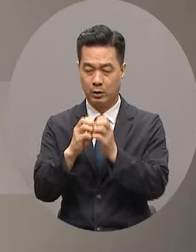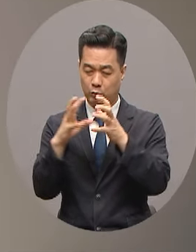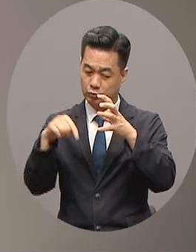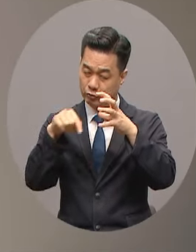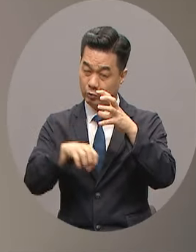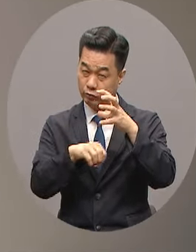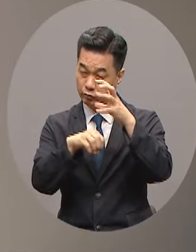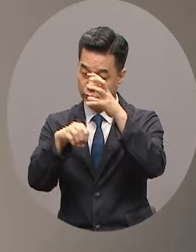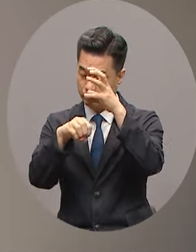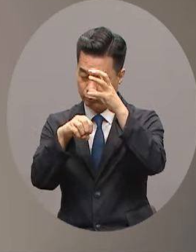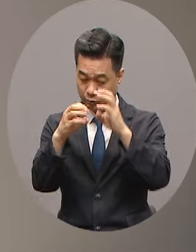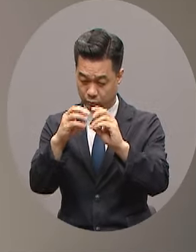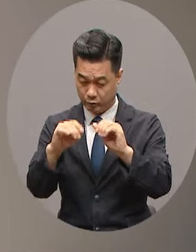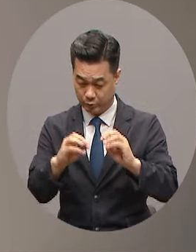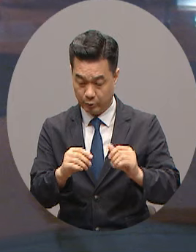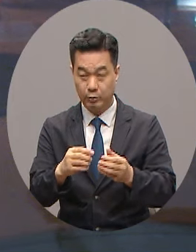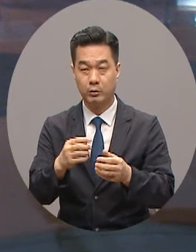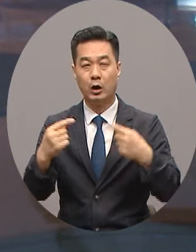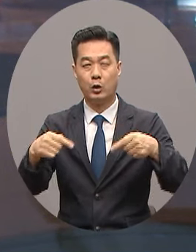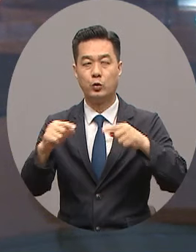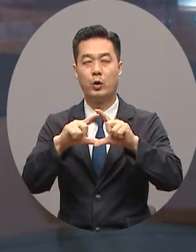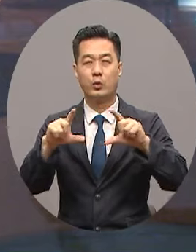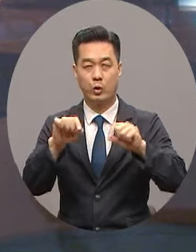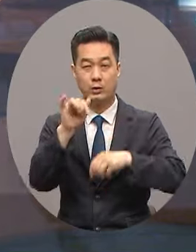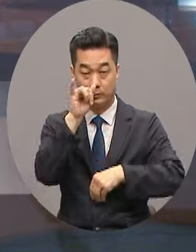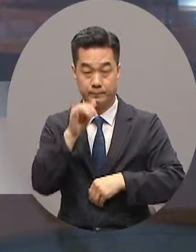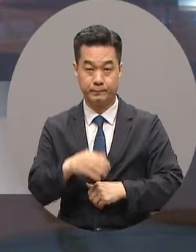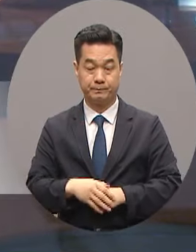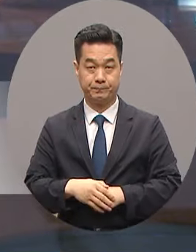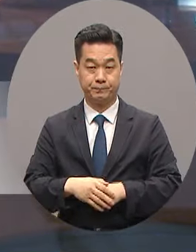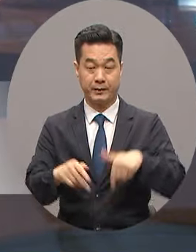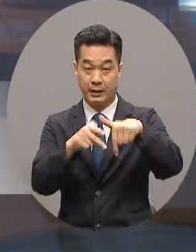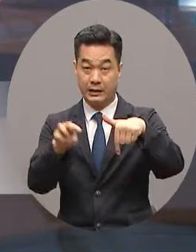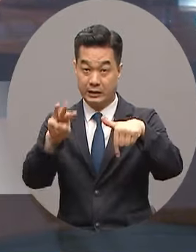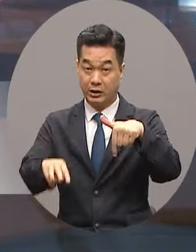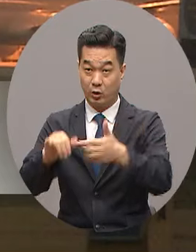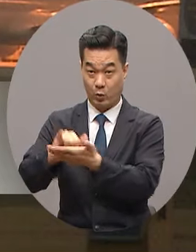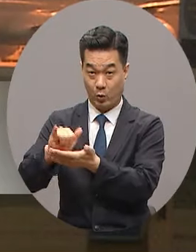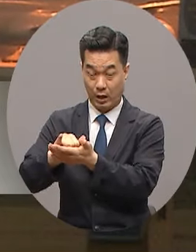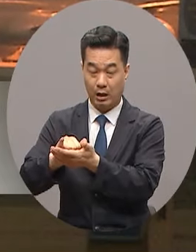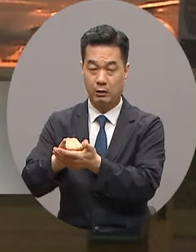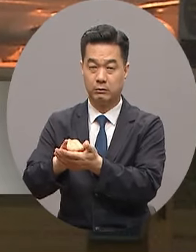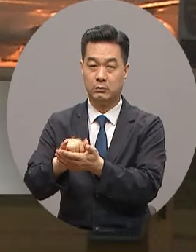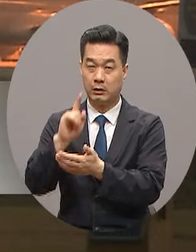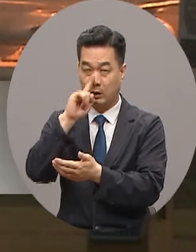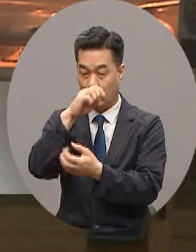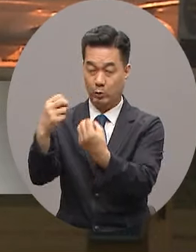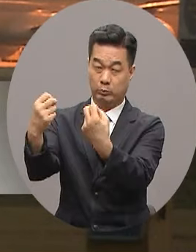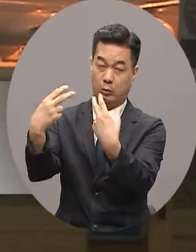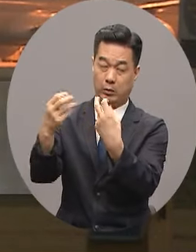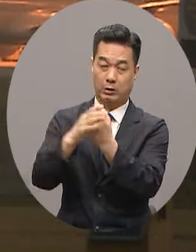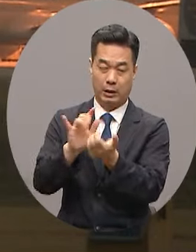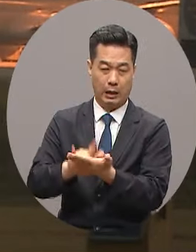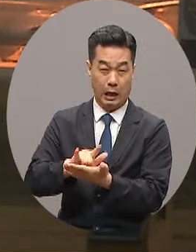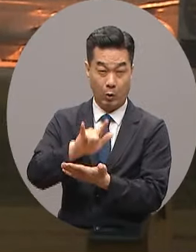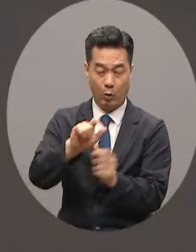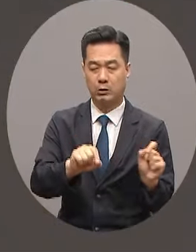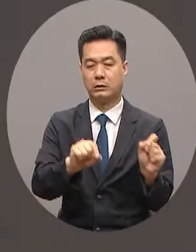의심되는 종이 조각들도 포착됐습니다 인천 공항에선 오물 풍선의 영향으로 항공편 운행까지